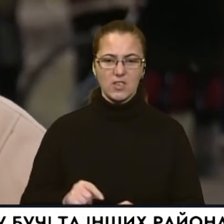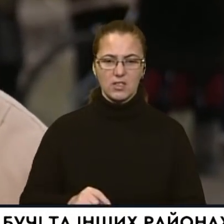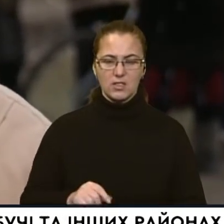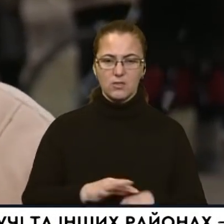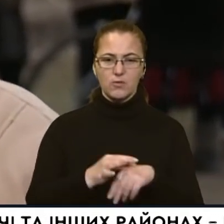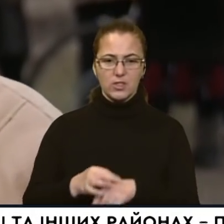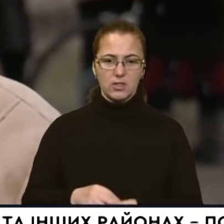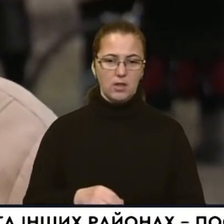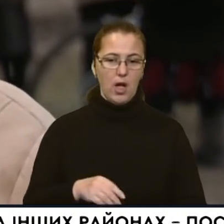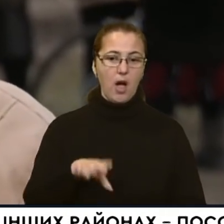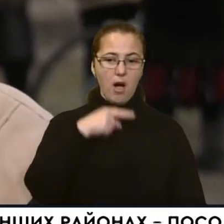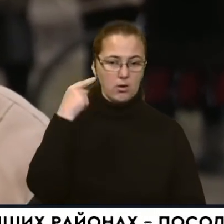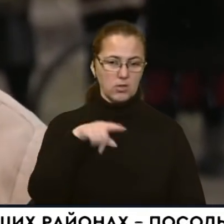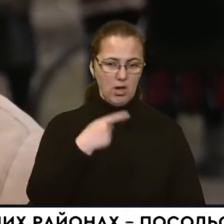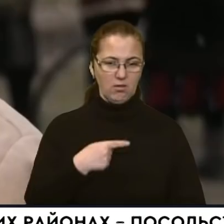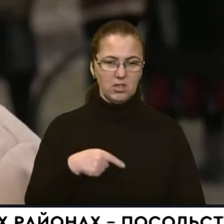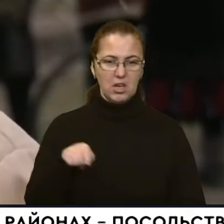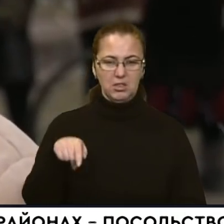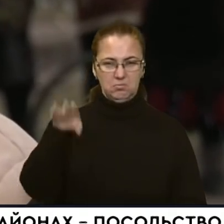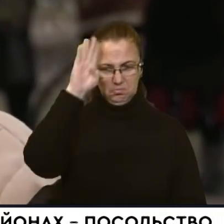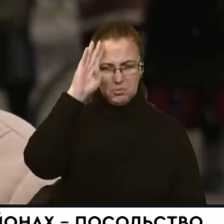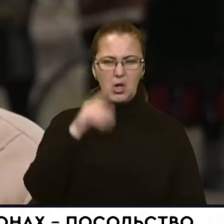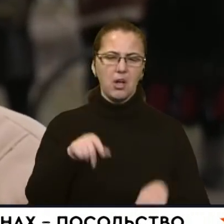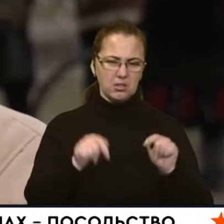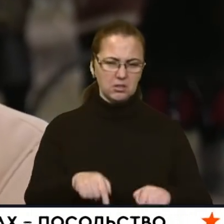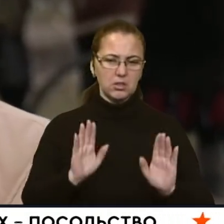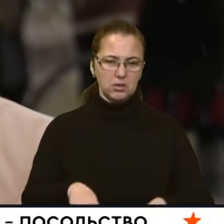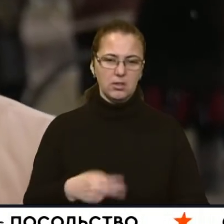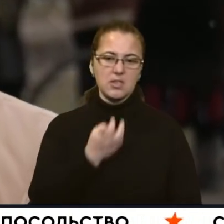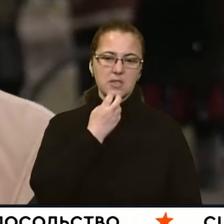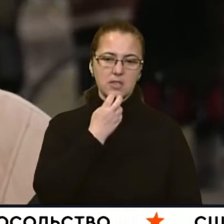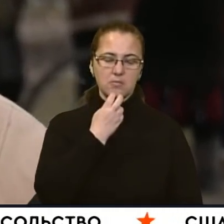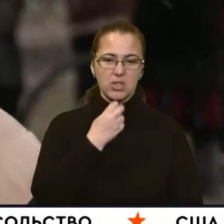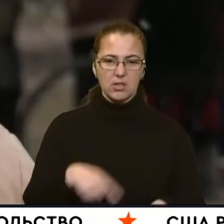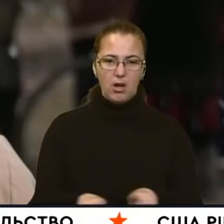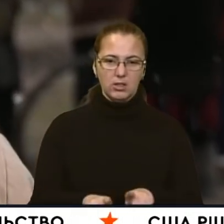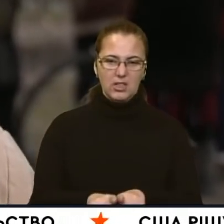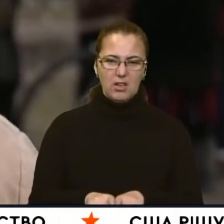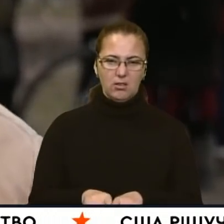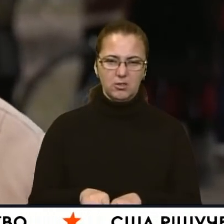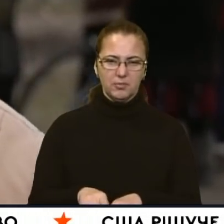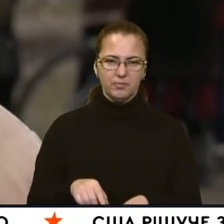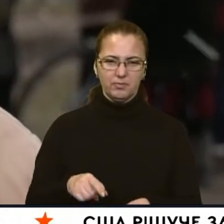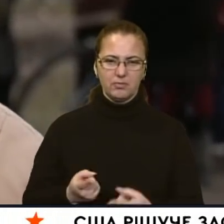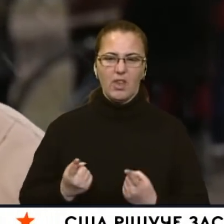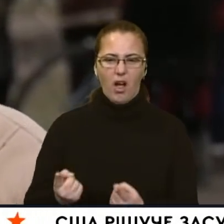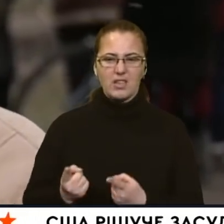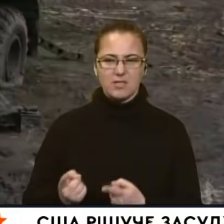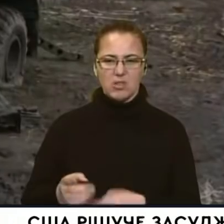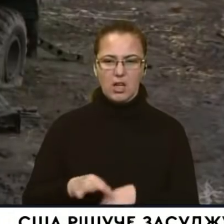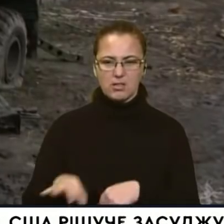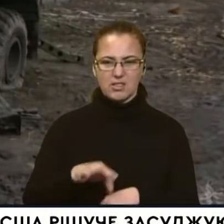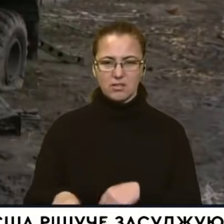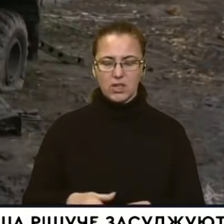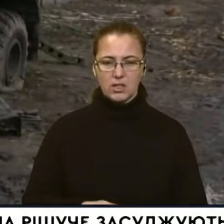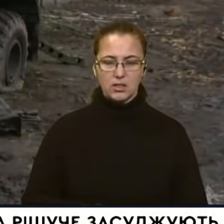он здесь. Он здесь. Такими смішечками. Так, зівали. Ну, просто насміхались над